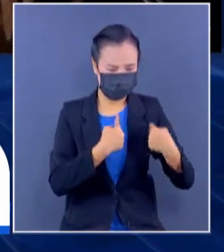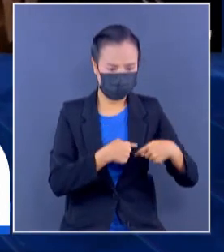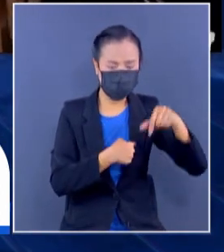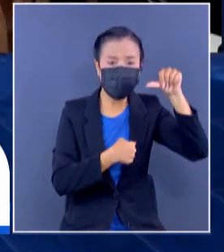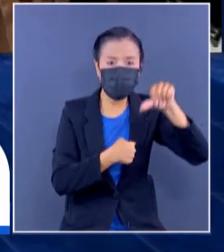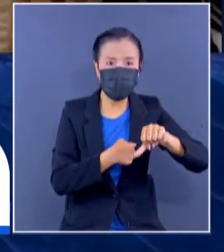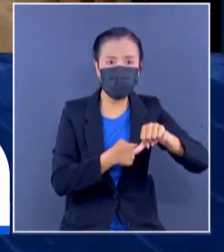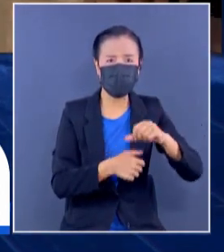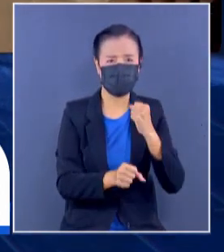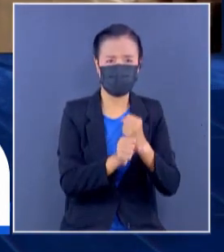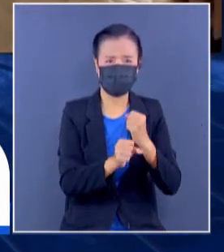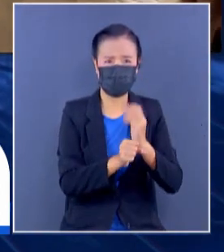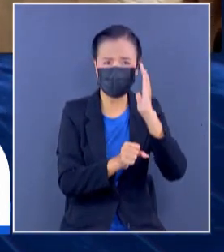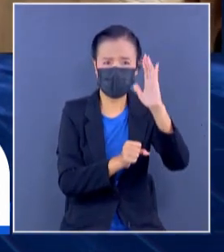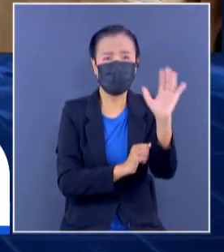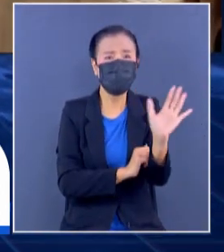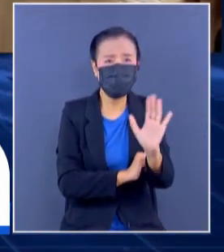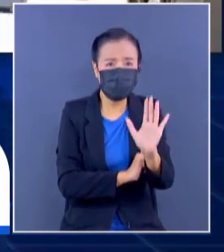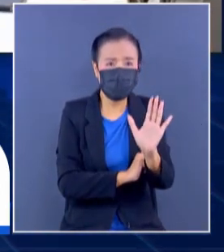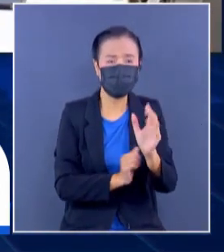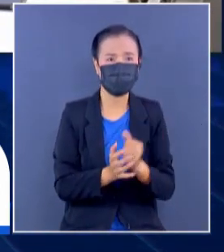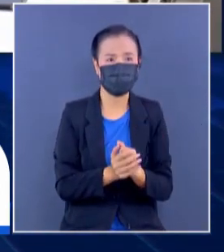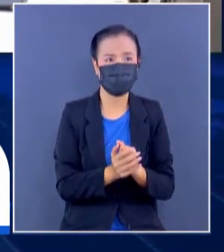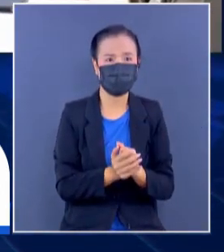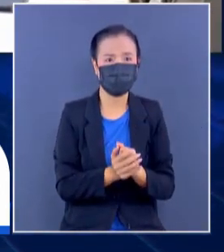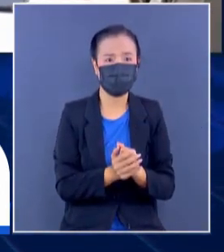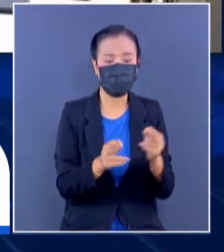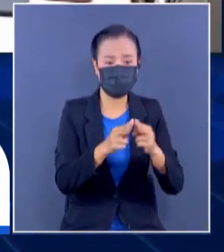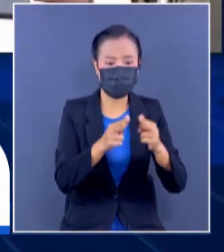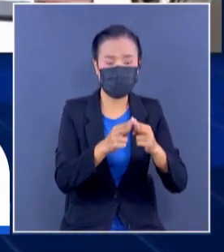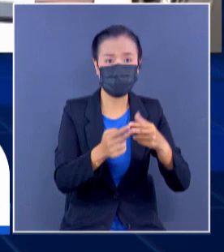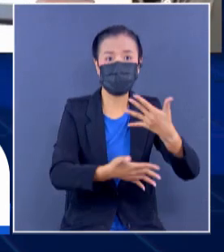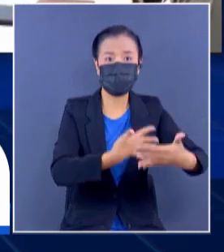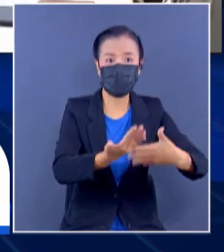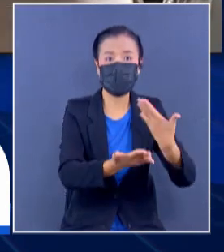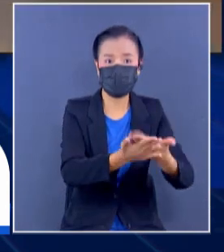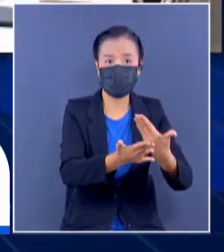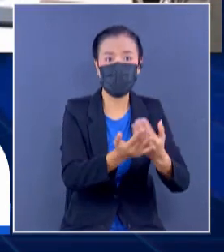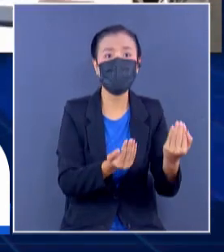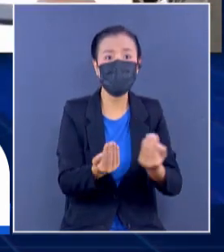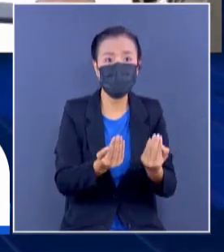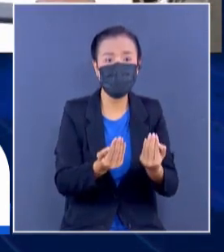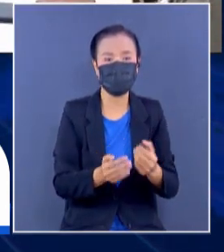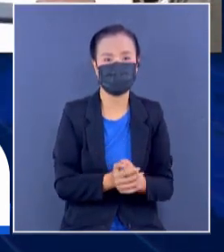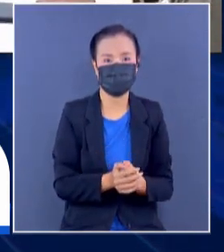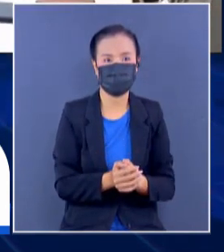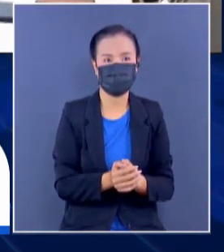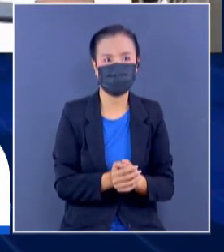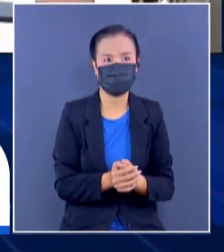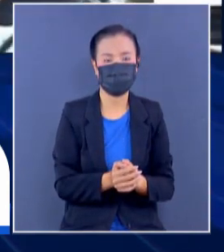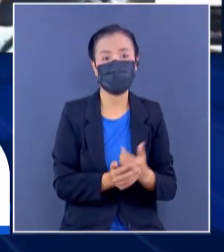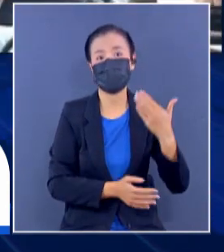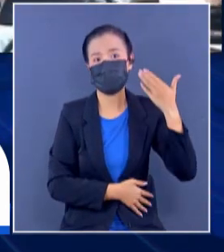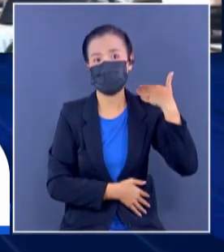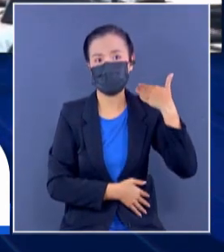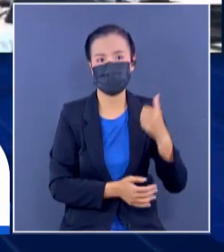ากบอกจะไม่ทำแบบนี้แล้วโดยขายบริการในครั้งนั้นที่มีคลิปปรากฏออกมาเขาบอกว่าตอนนั้นเ